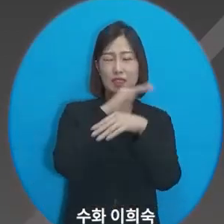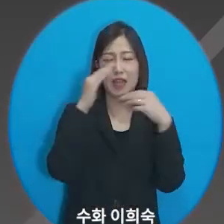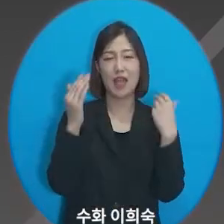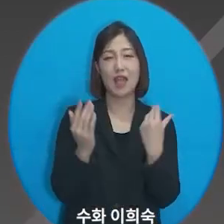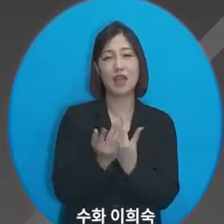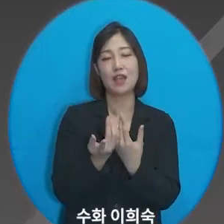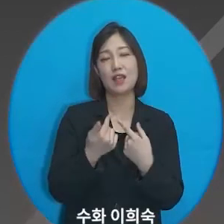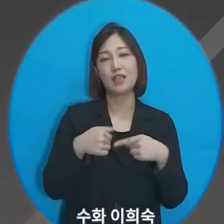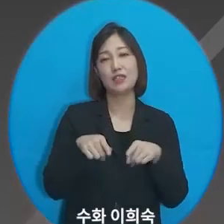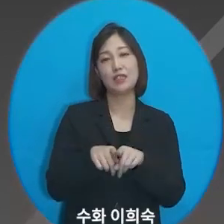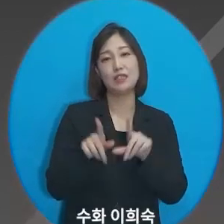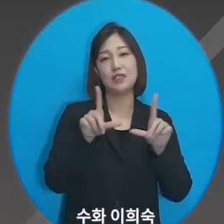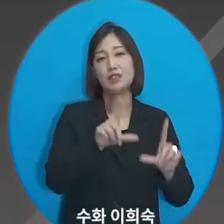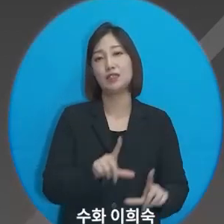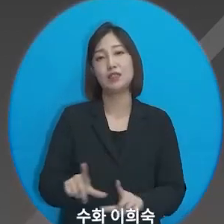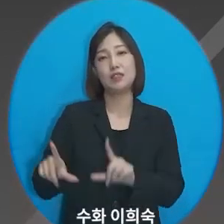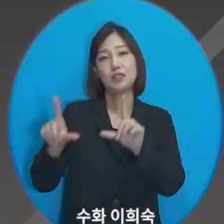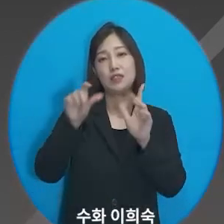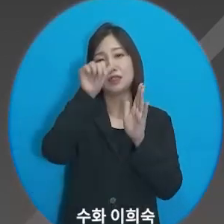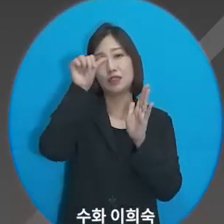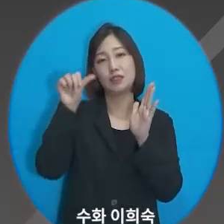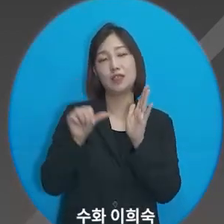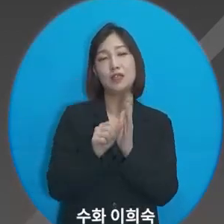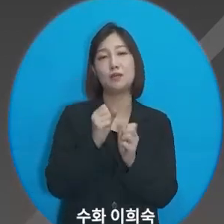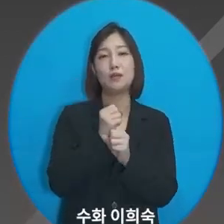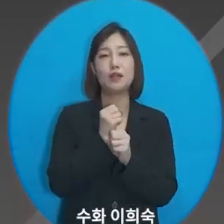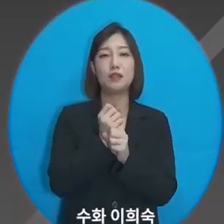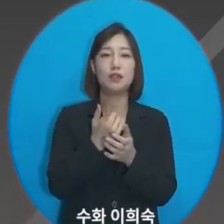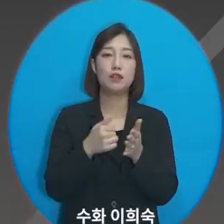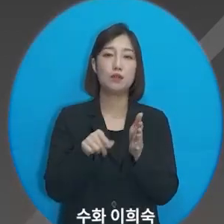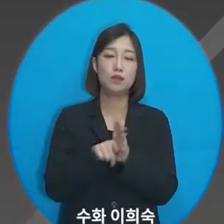꿈꾸고 우리가 지향해야 되는 유니버설 디자인의